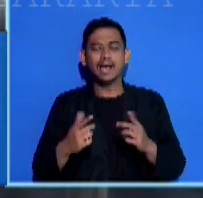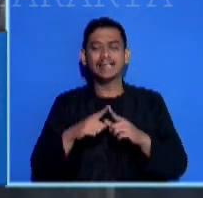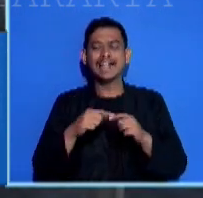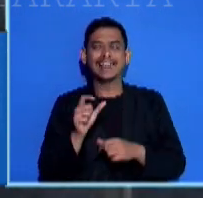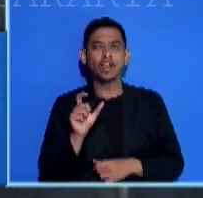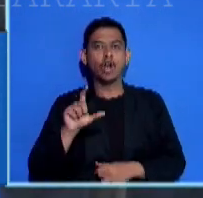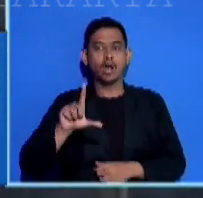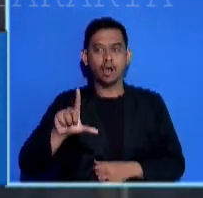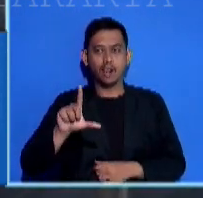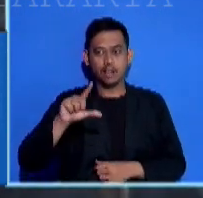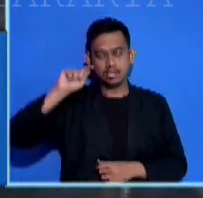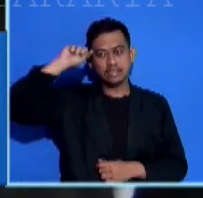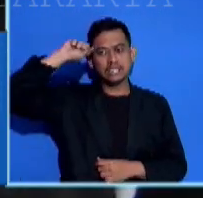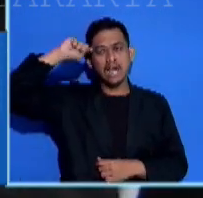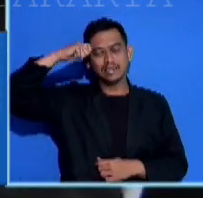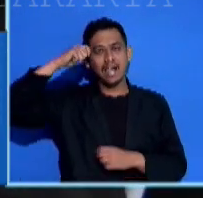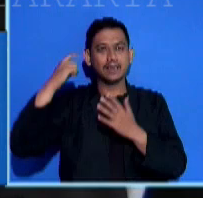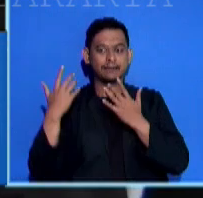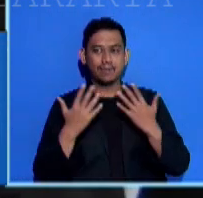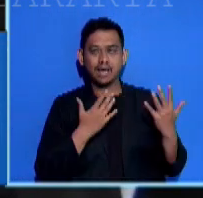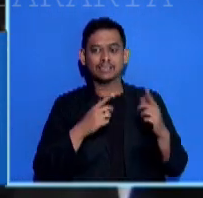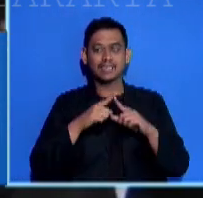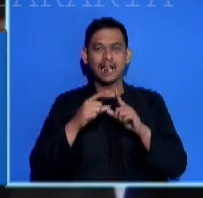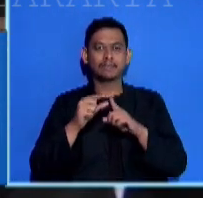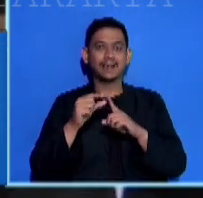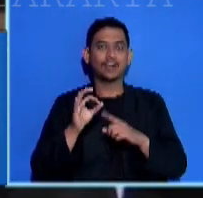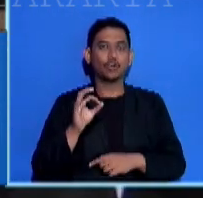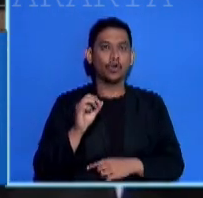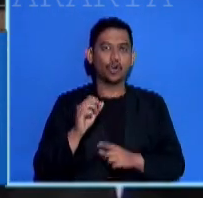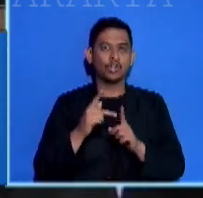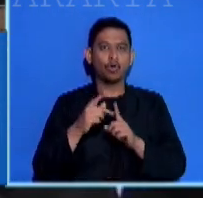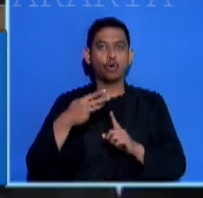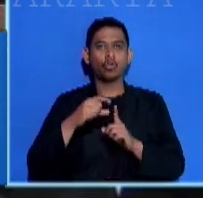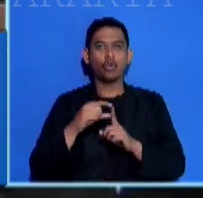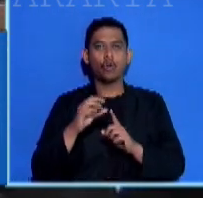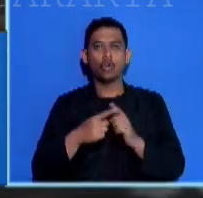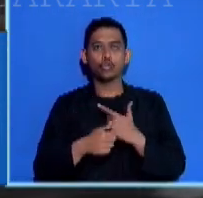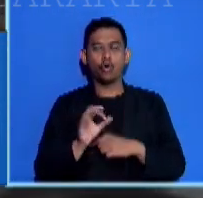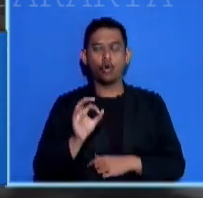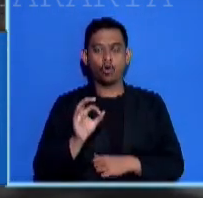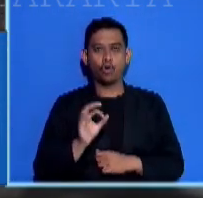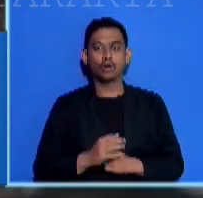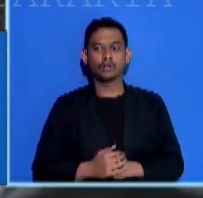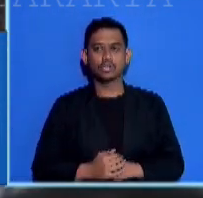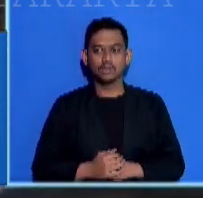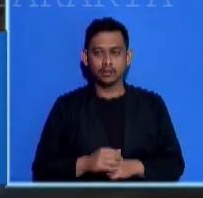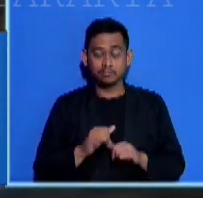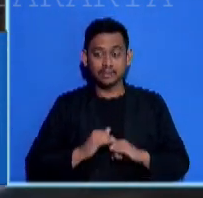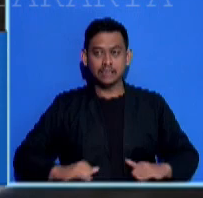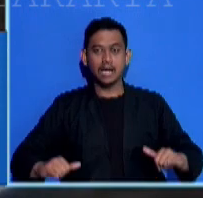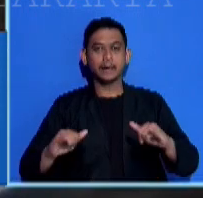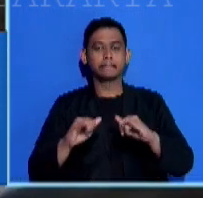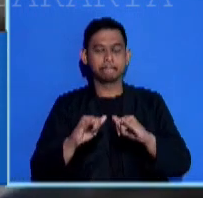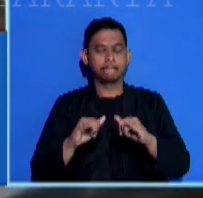musik, sastra, menyambut kedatangan keluarga ahli waris di pelataran makam seniman Giri Sabto. Mengawali prosesi nyadran dan